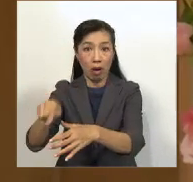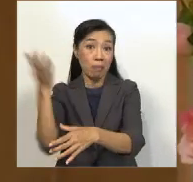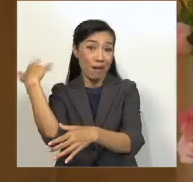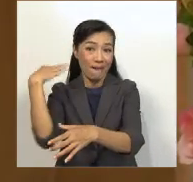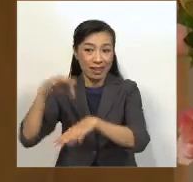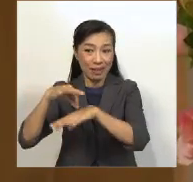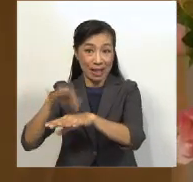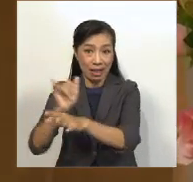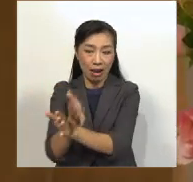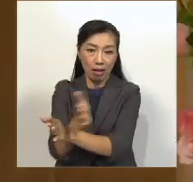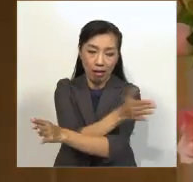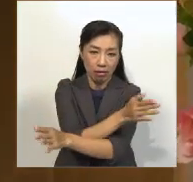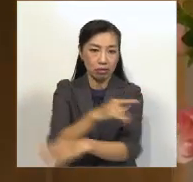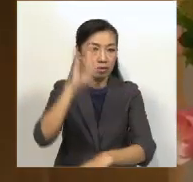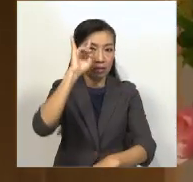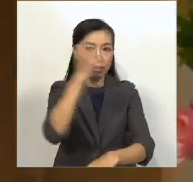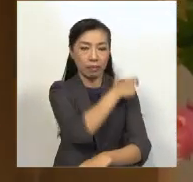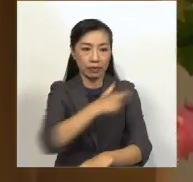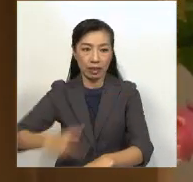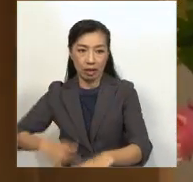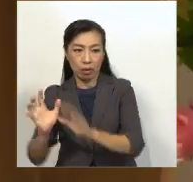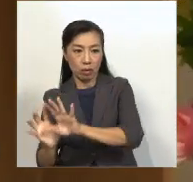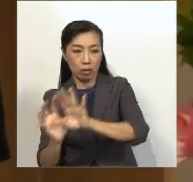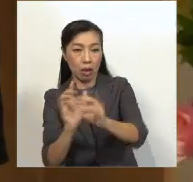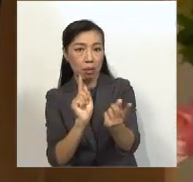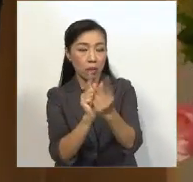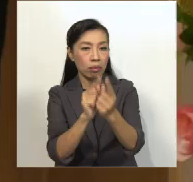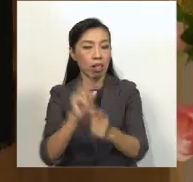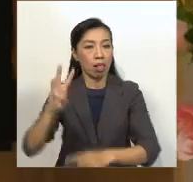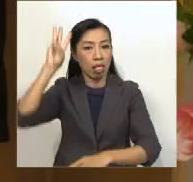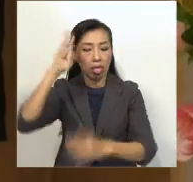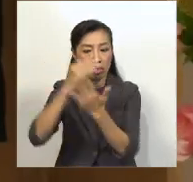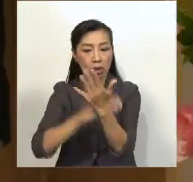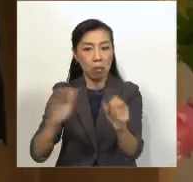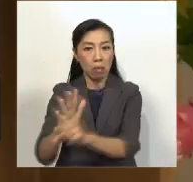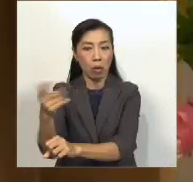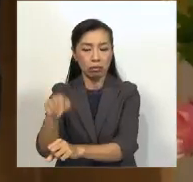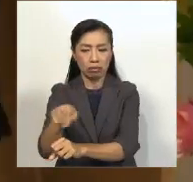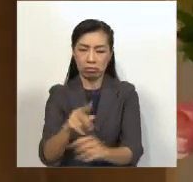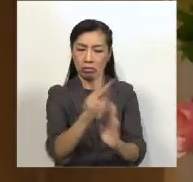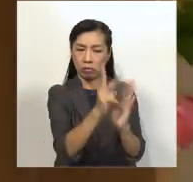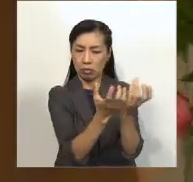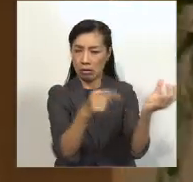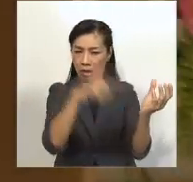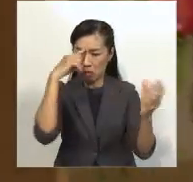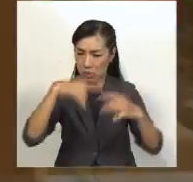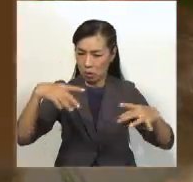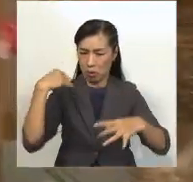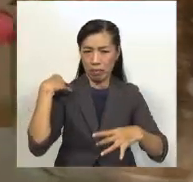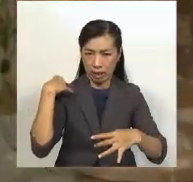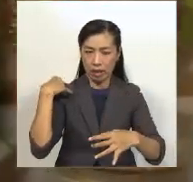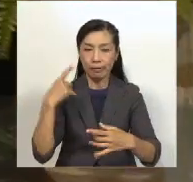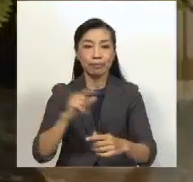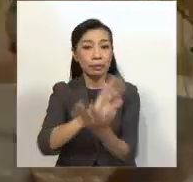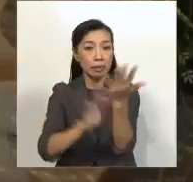ฏิบัติหน้าที่ไม่ครบถ้วนตามรัฐธรรมนูญมาตรา161เข้าข่ายเป็นการกระทำขัดรัฐธรรมนูญหรือไม่โดยก่อนหน้